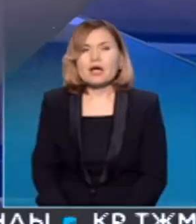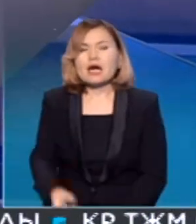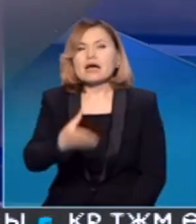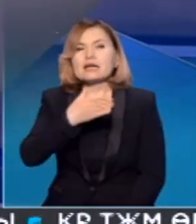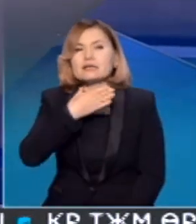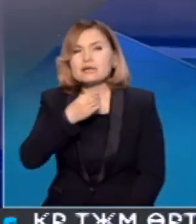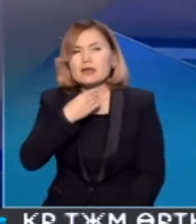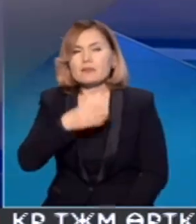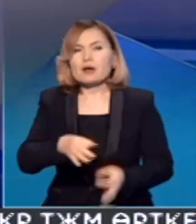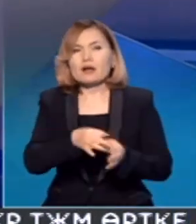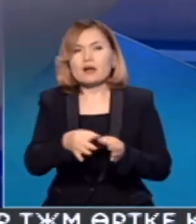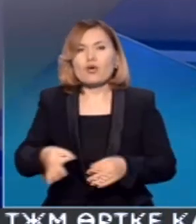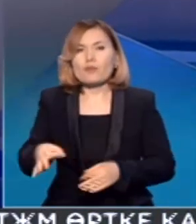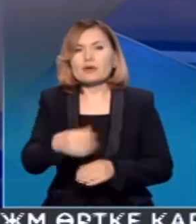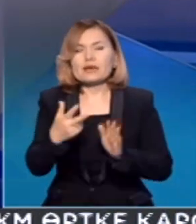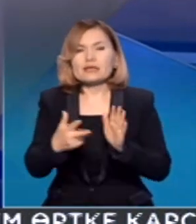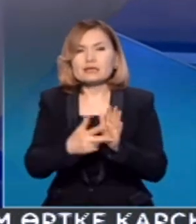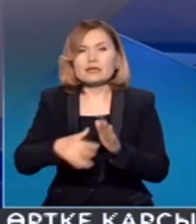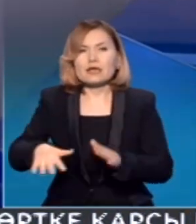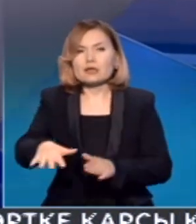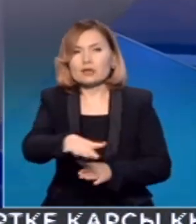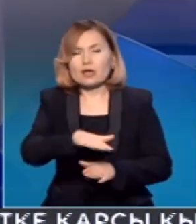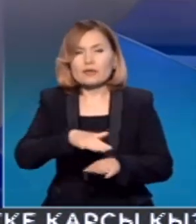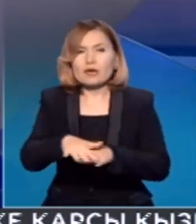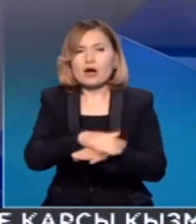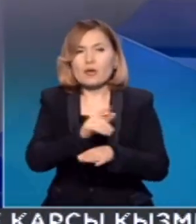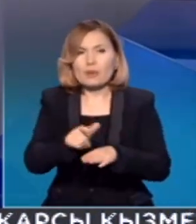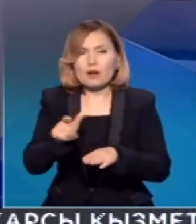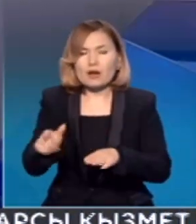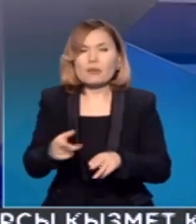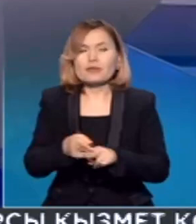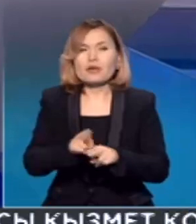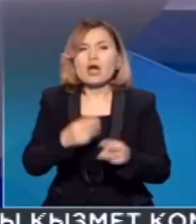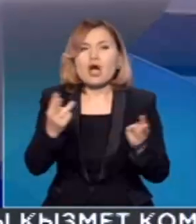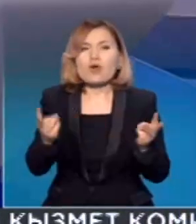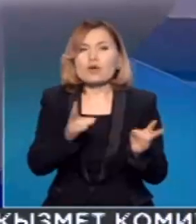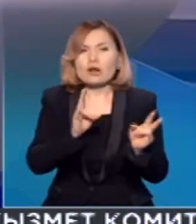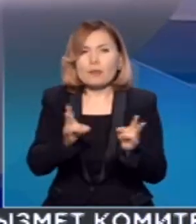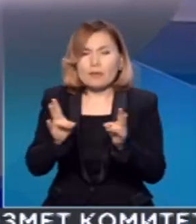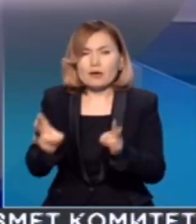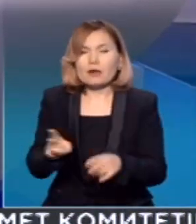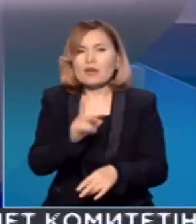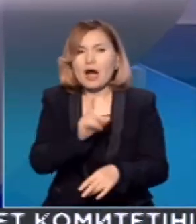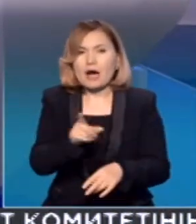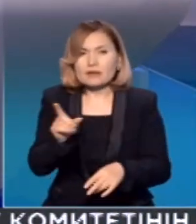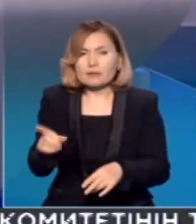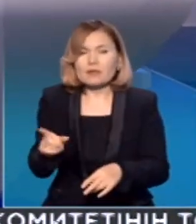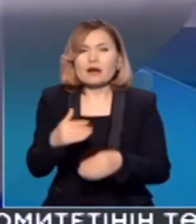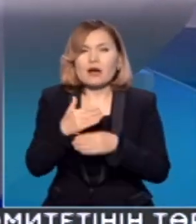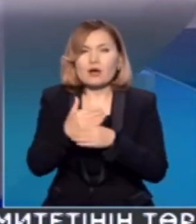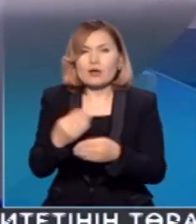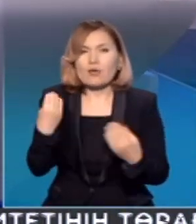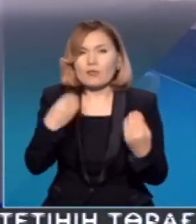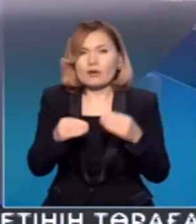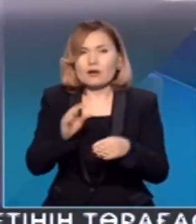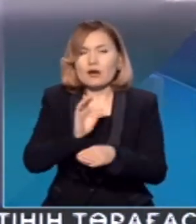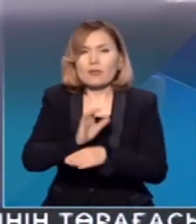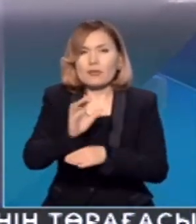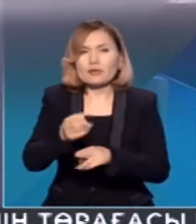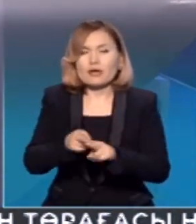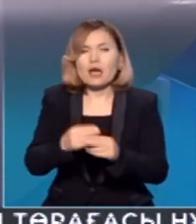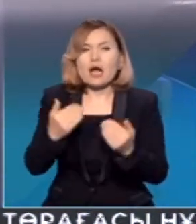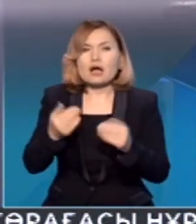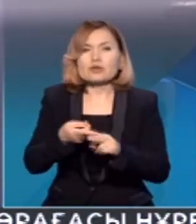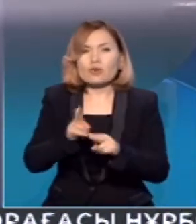Семей Курчатов және облыстың 8 ауданының тұрғындары өрттен зардап шеккендерге киім-кешекпен азық-түлік жеткізіп жатыр. Қазір